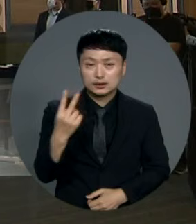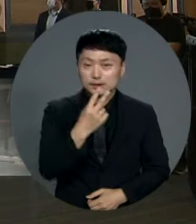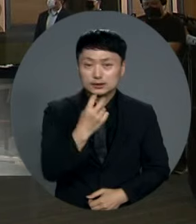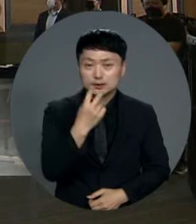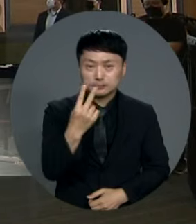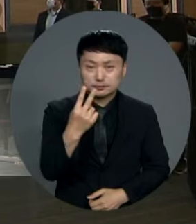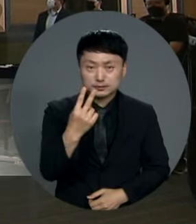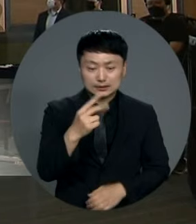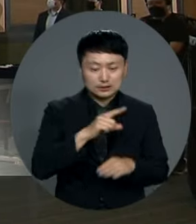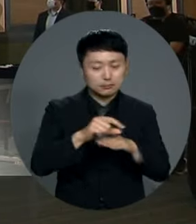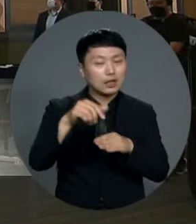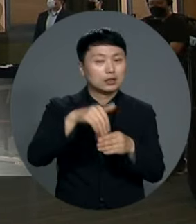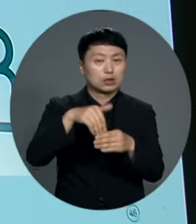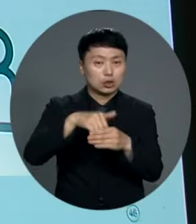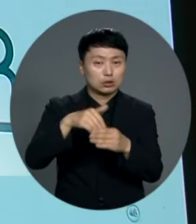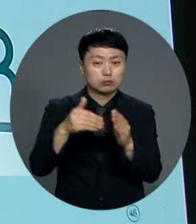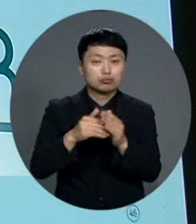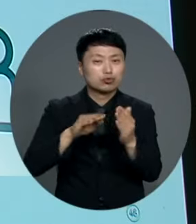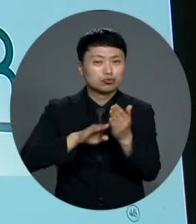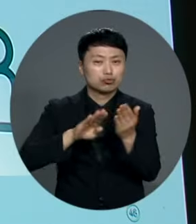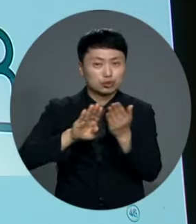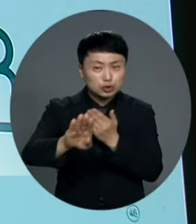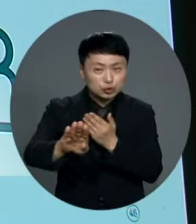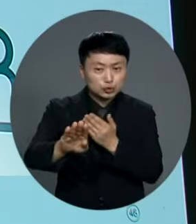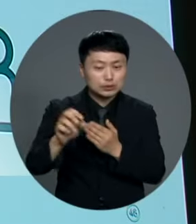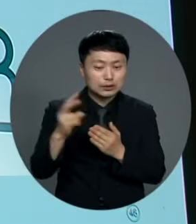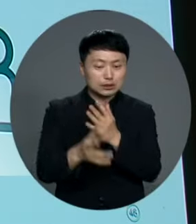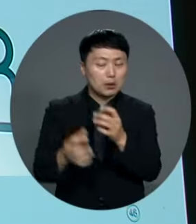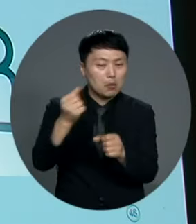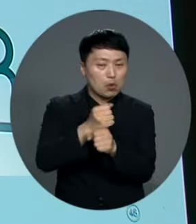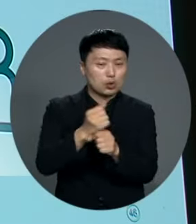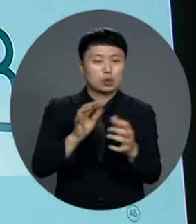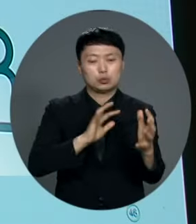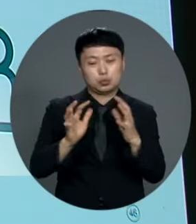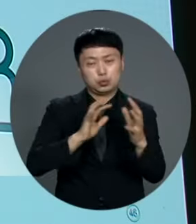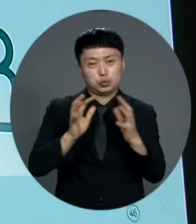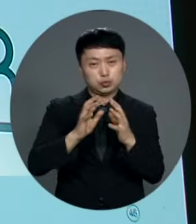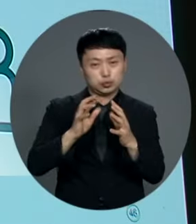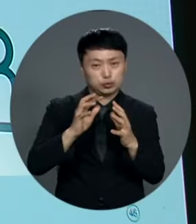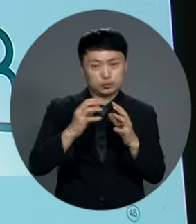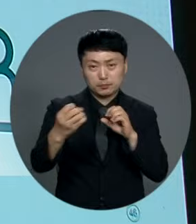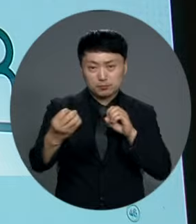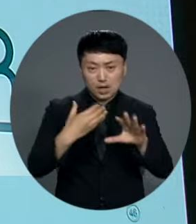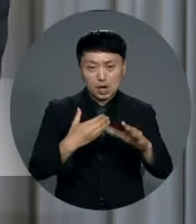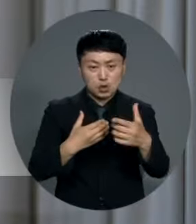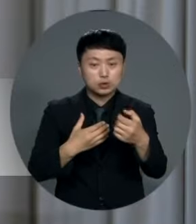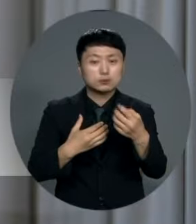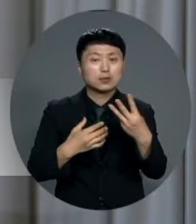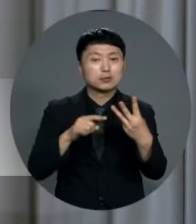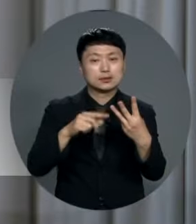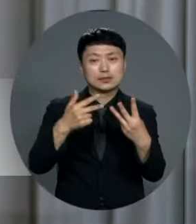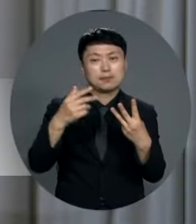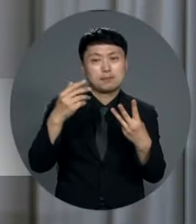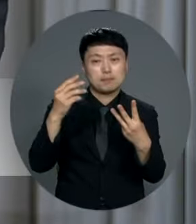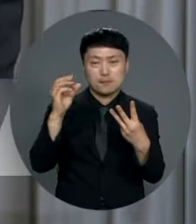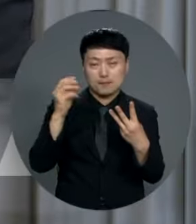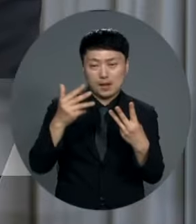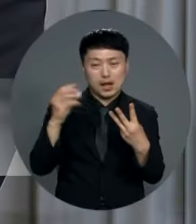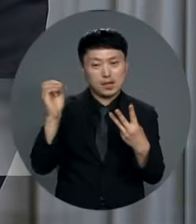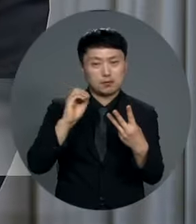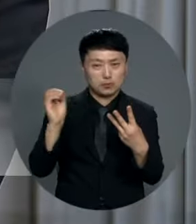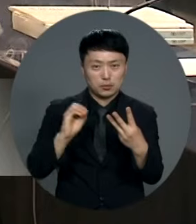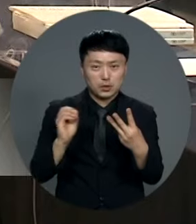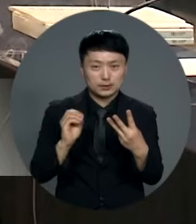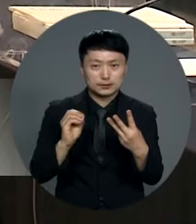2022년 지방선거 이후 중장기 과제로 진행돼야 한다는 의견이 63.78%로 높게 나타나는 등